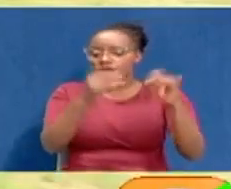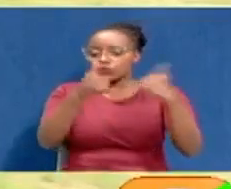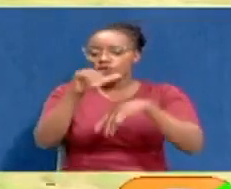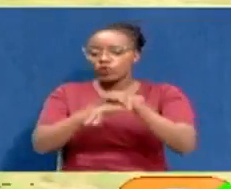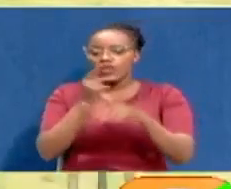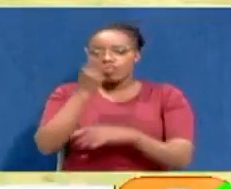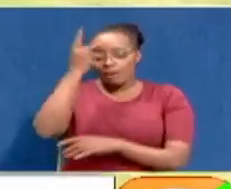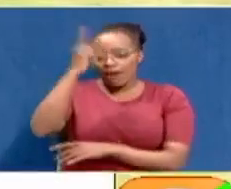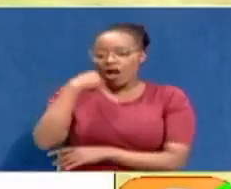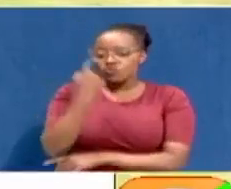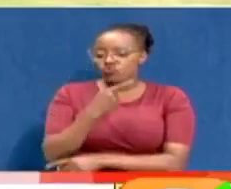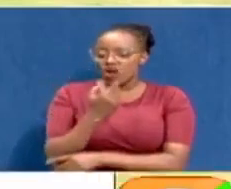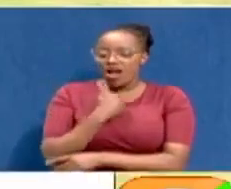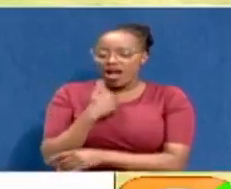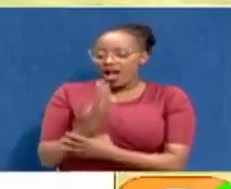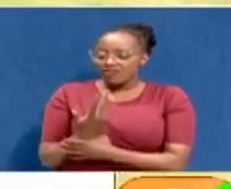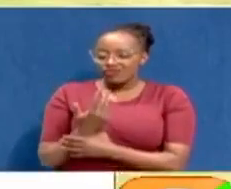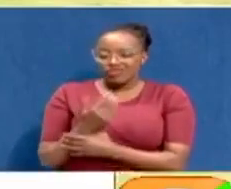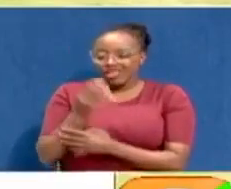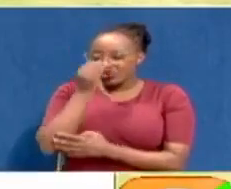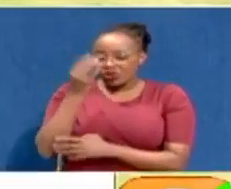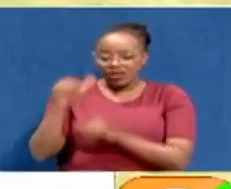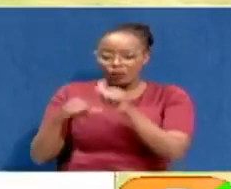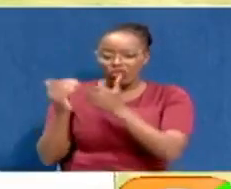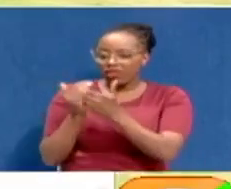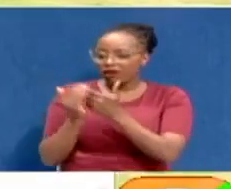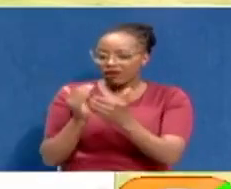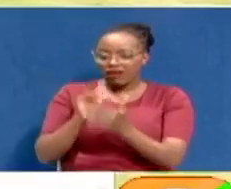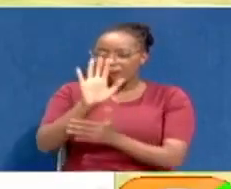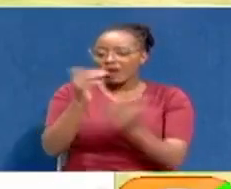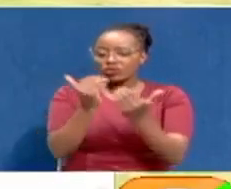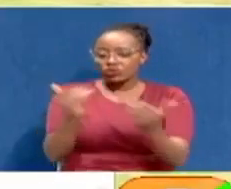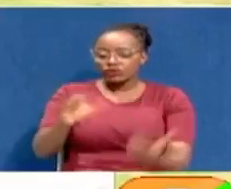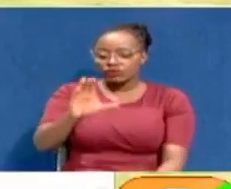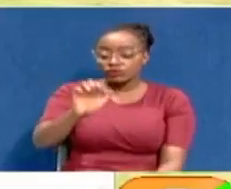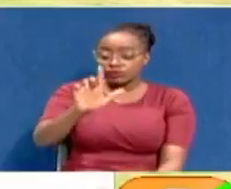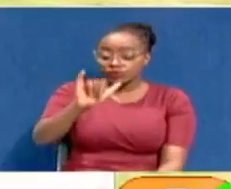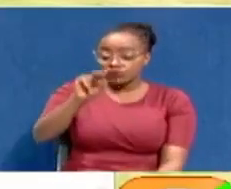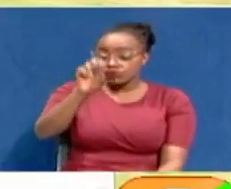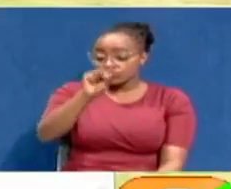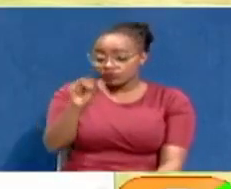kuwanasa wazazi ambao wanatelekeza malezi ya watoto wao. Collins